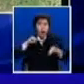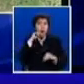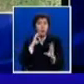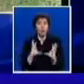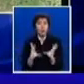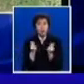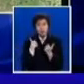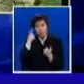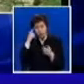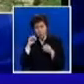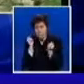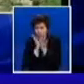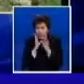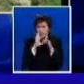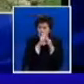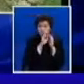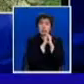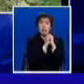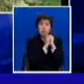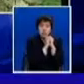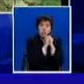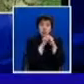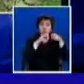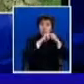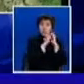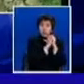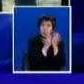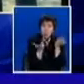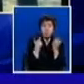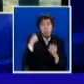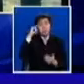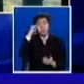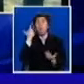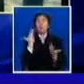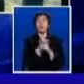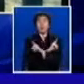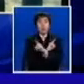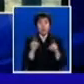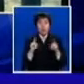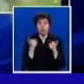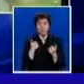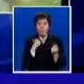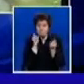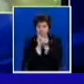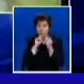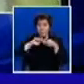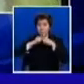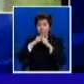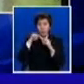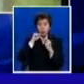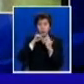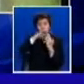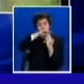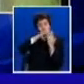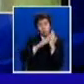เกี่ยวข้องกับประเทศจีนหรือไม่อย่างไรนะครับแต่ไม่ว่าสาเหตุจะเป็นอย่างไรก็ตามนะครับขณะนี้เราก็พบว่าระดับน้ำในแม่น้ำโขงนั้นรถต่ำลง